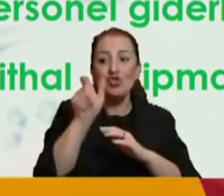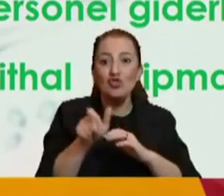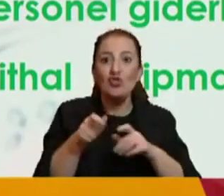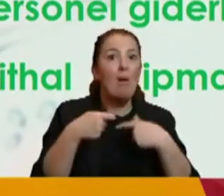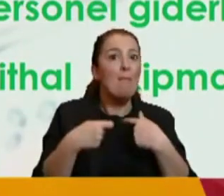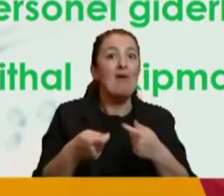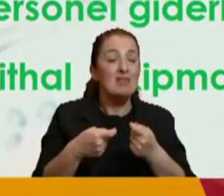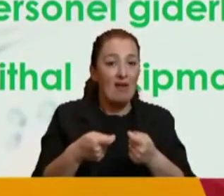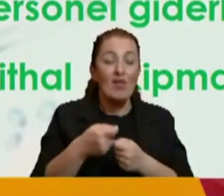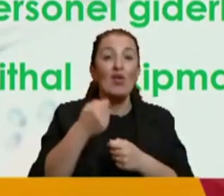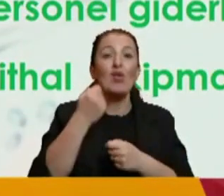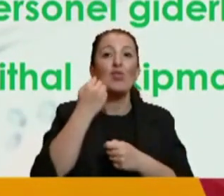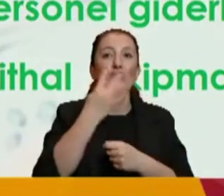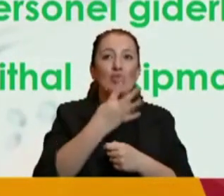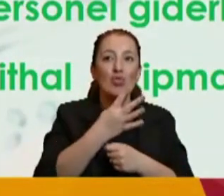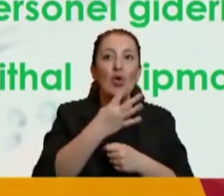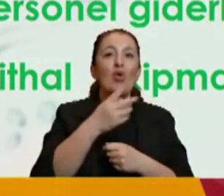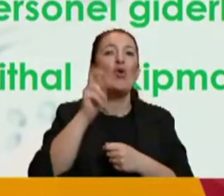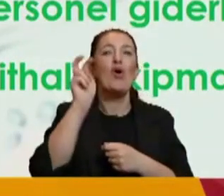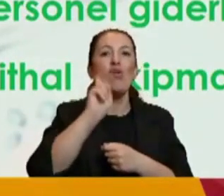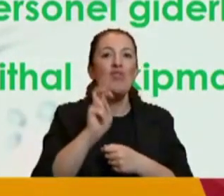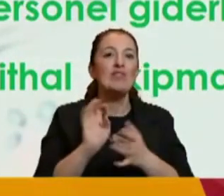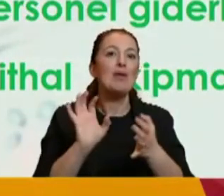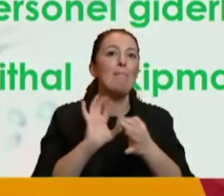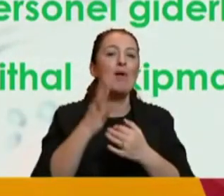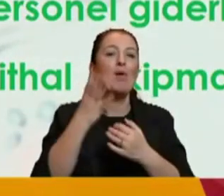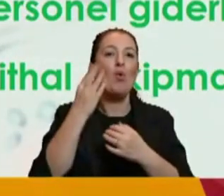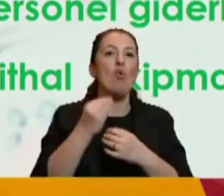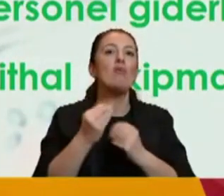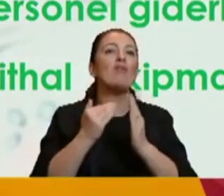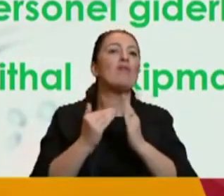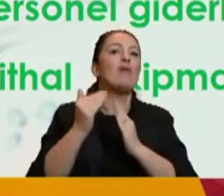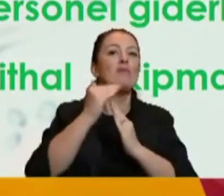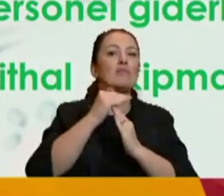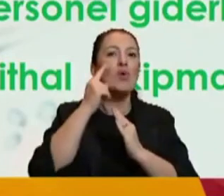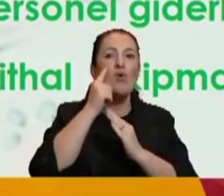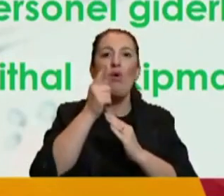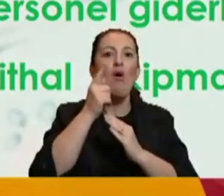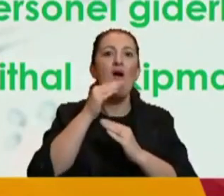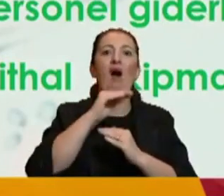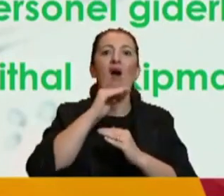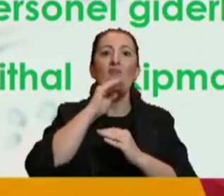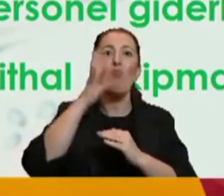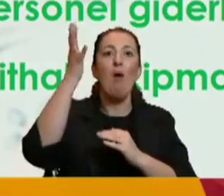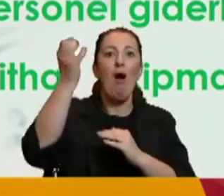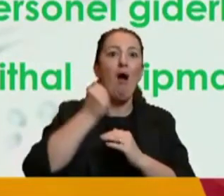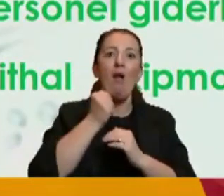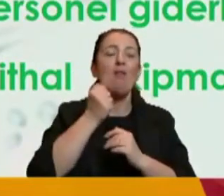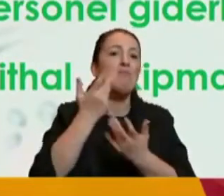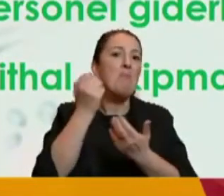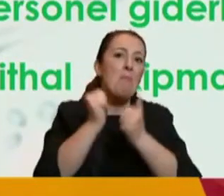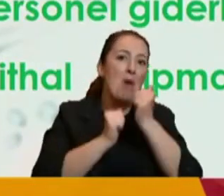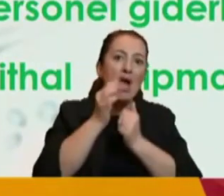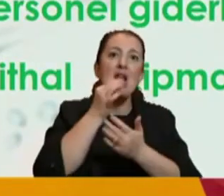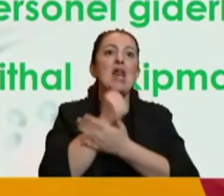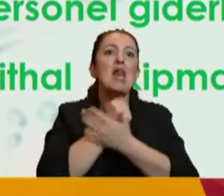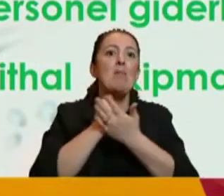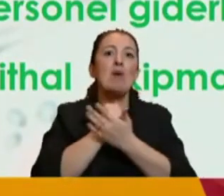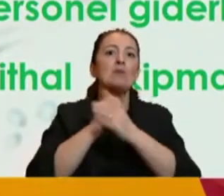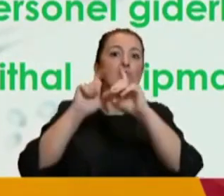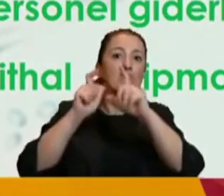giderleri 4 dövize bağlı olarak artan ithal ekipman ve kimyasal madde maliyetleri